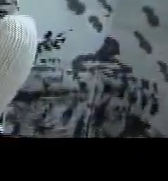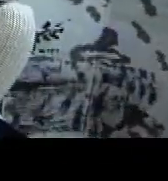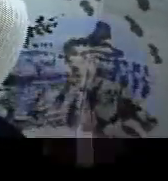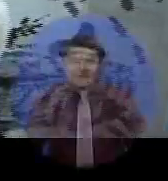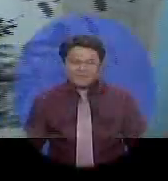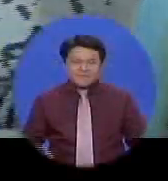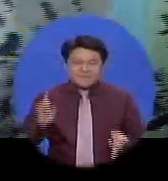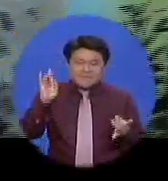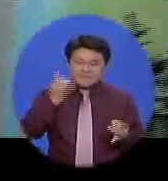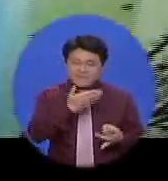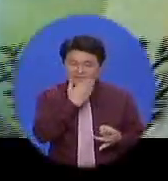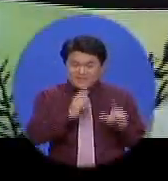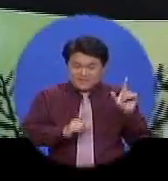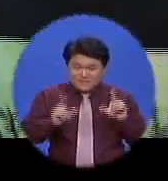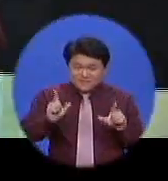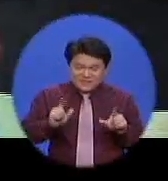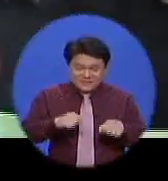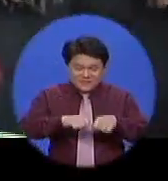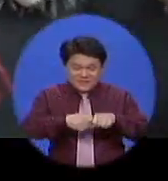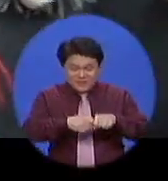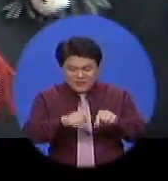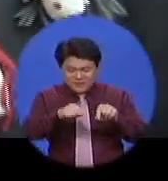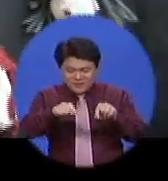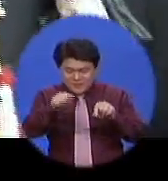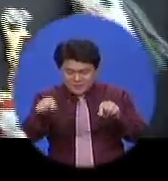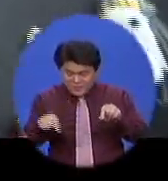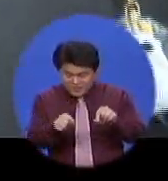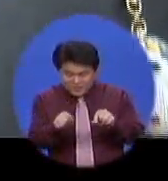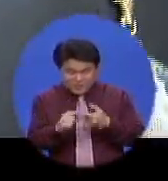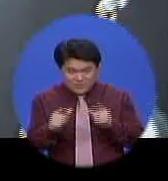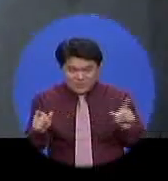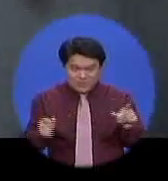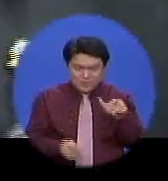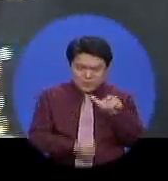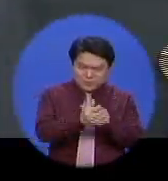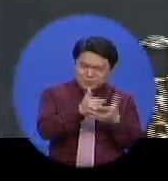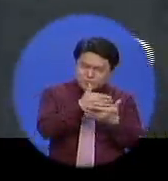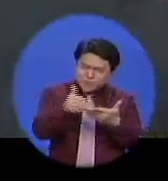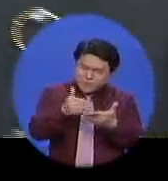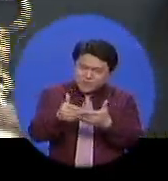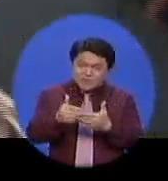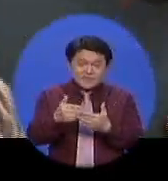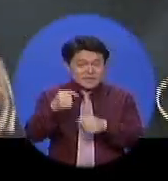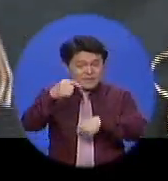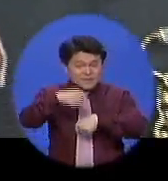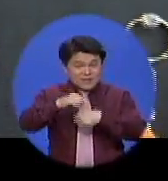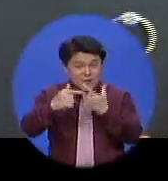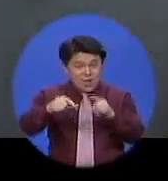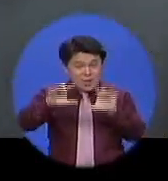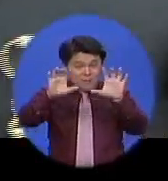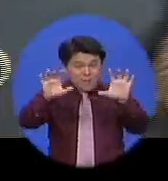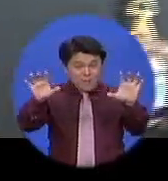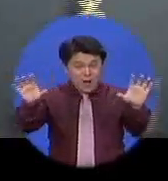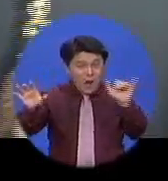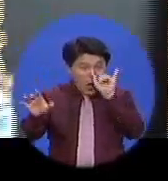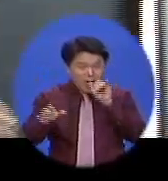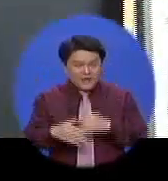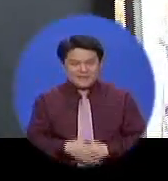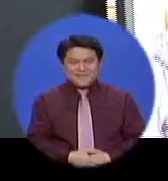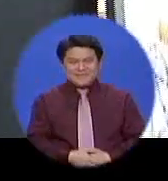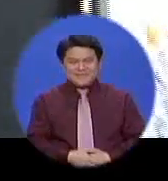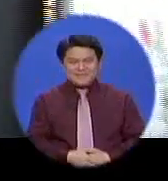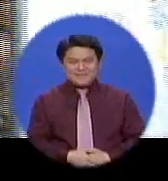귀여운 인형과 열쇠 액세서리, 독특한 그림, 그리고 알록달록한 시계들이 있네요.